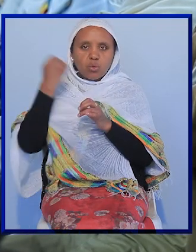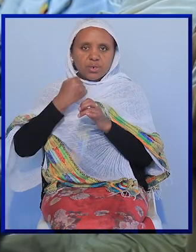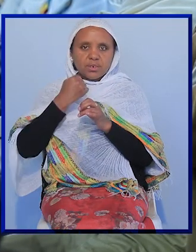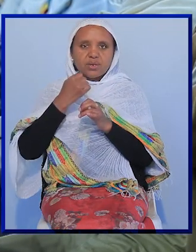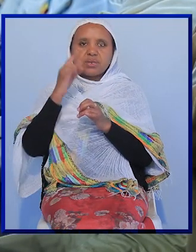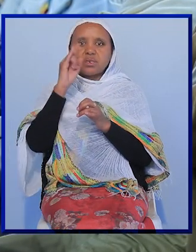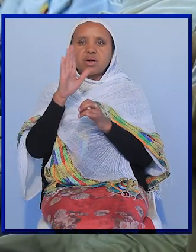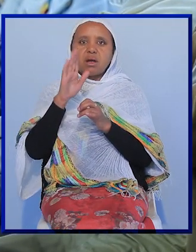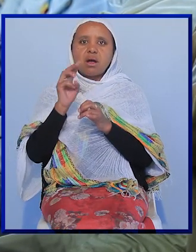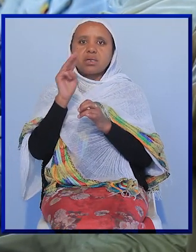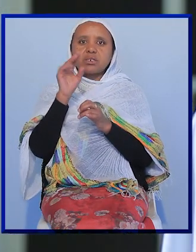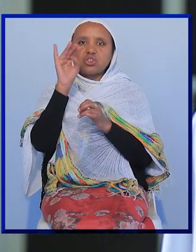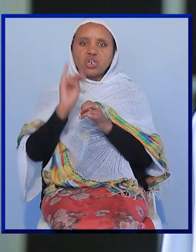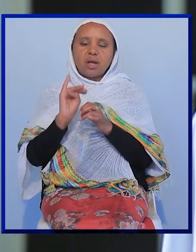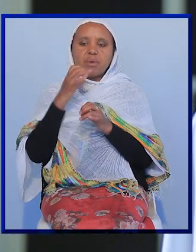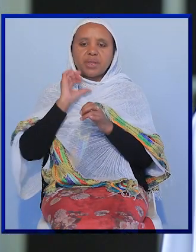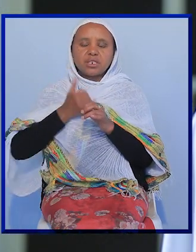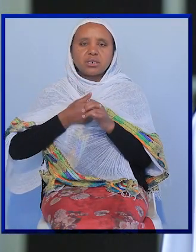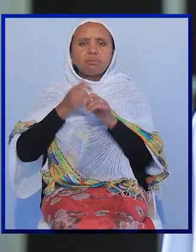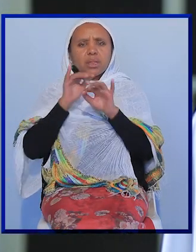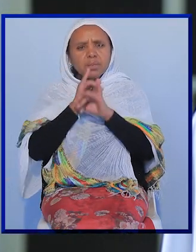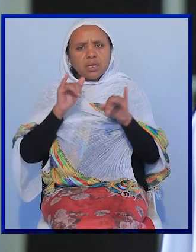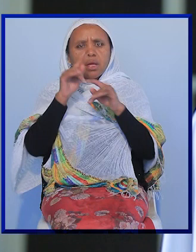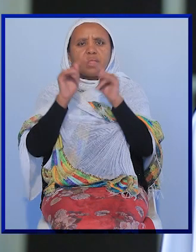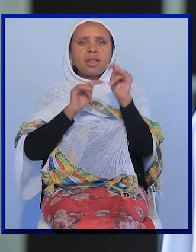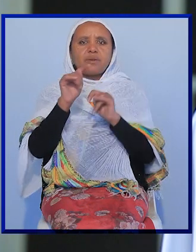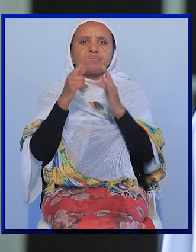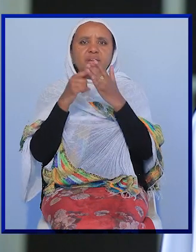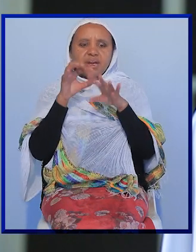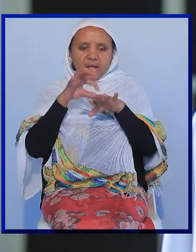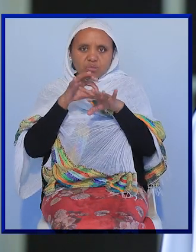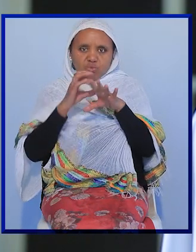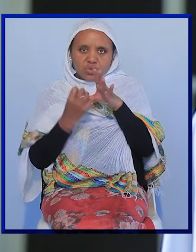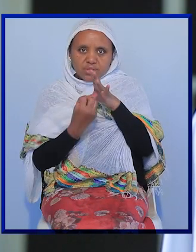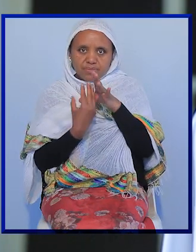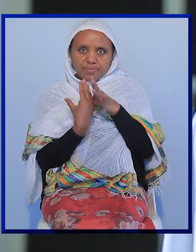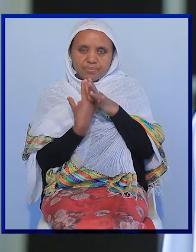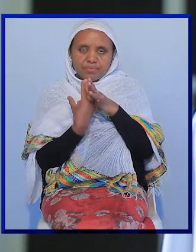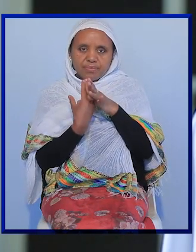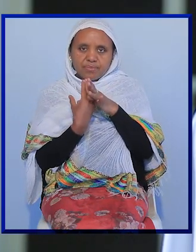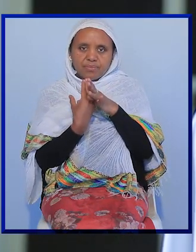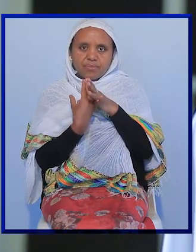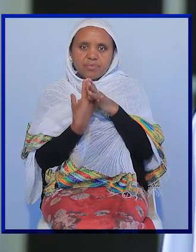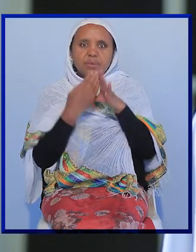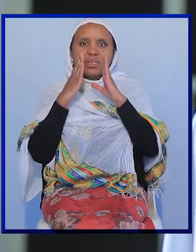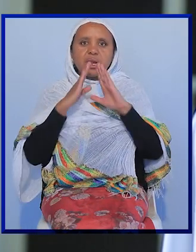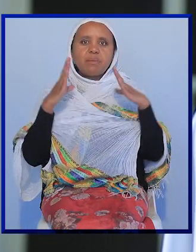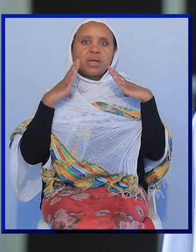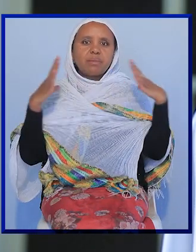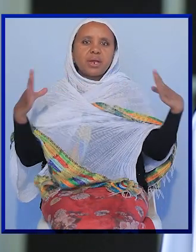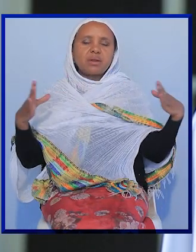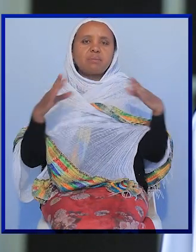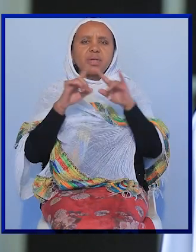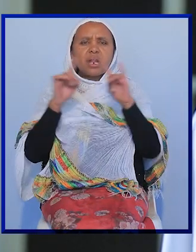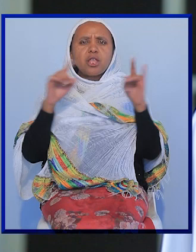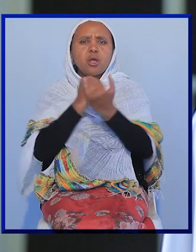ዘጋስጫ እንዲሁ መልካቸውን በተመሳሳይ ታሪክ ከአንድ አጽሙስ ፈርከሊሳ የተባለ አበባ ወጥቶ ልክ ሰላመ ገብርኤልን